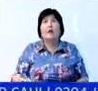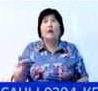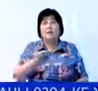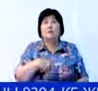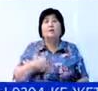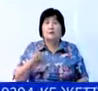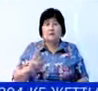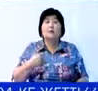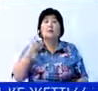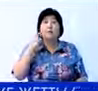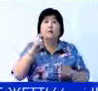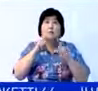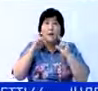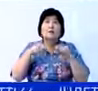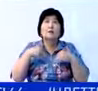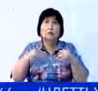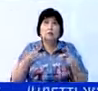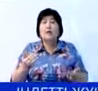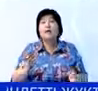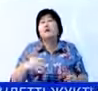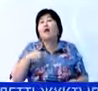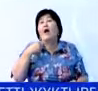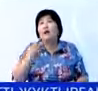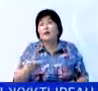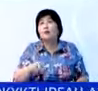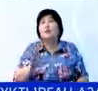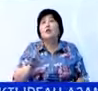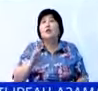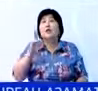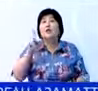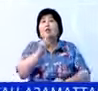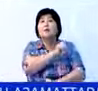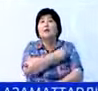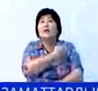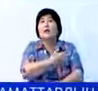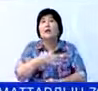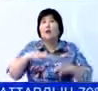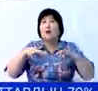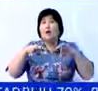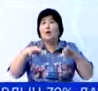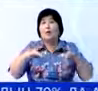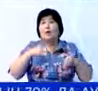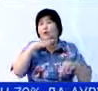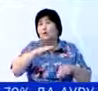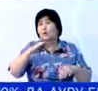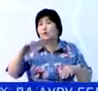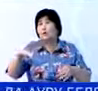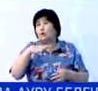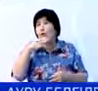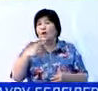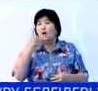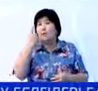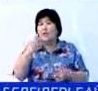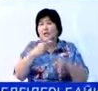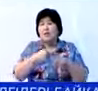маска де бар. Былай сізге айтып отырмын. Бұл жерде ешқандай санитарный машинаның үстіне қойып қойған